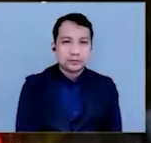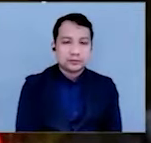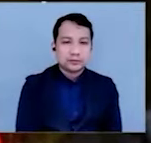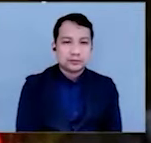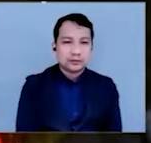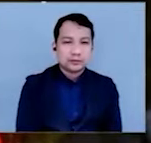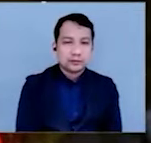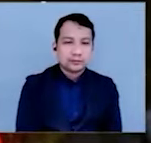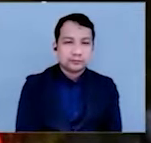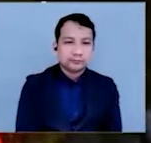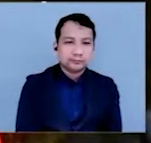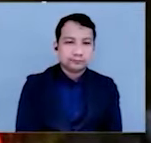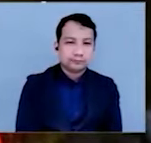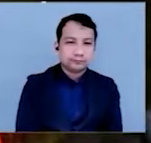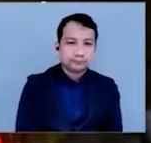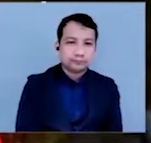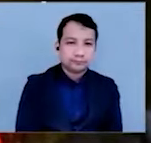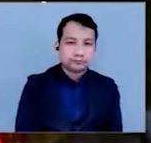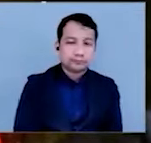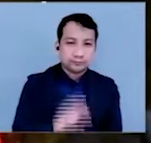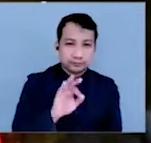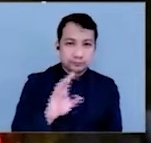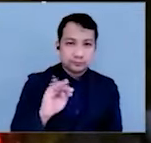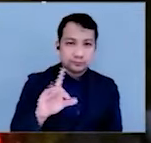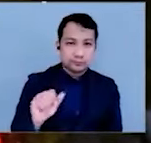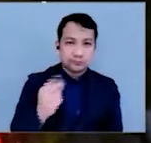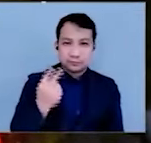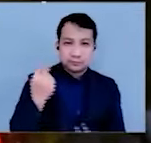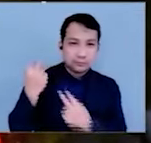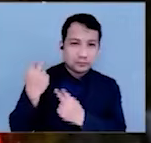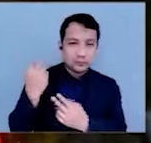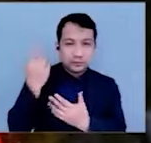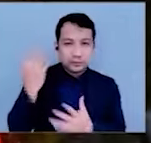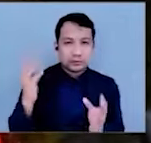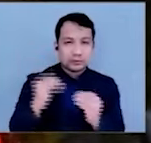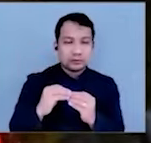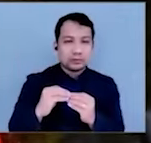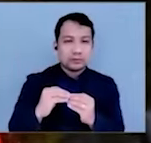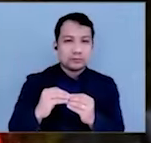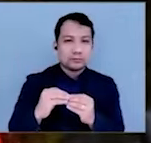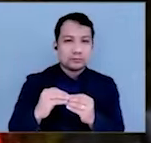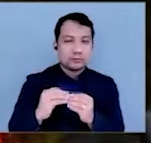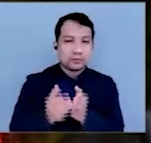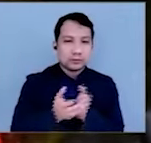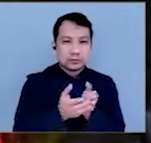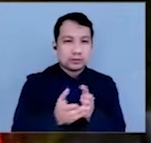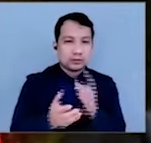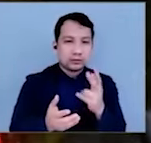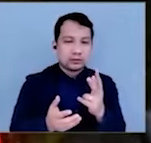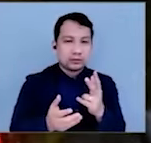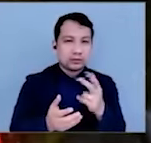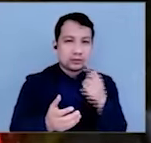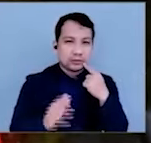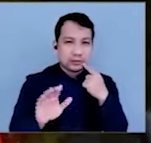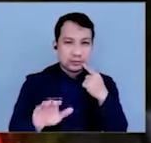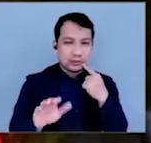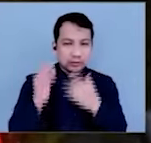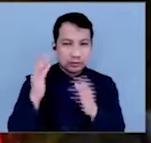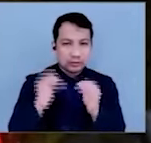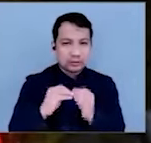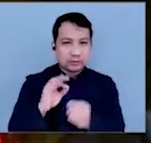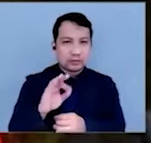Mean, isa ang F. Manalo Bridge na nasa likuran ko sa mga tinamaan ng tugboat at tatlong barge kaninang hapon. Ang F. Manalo